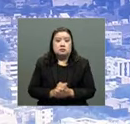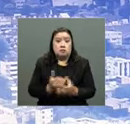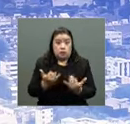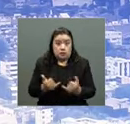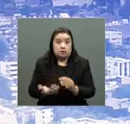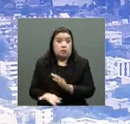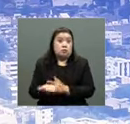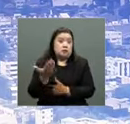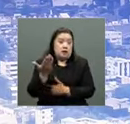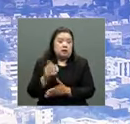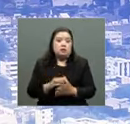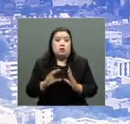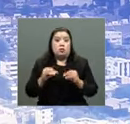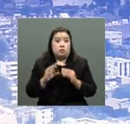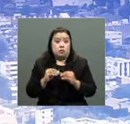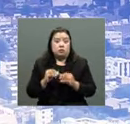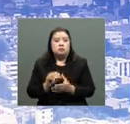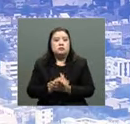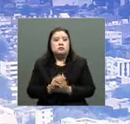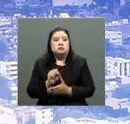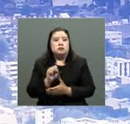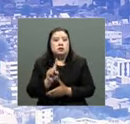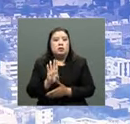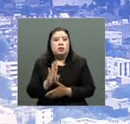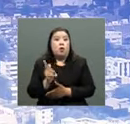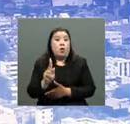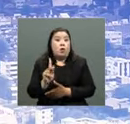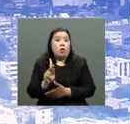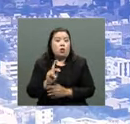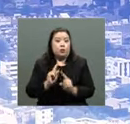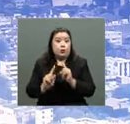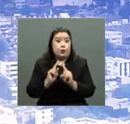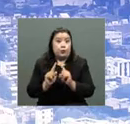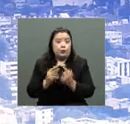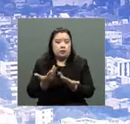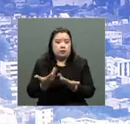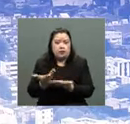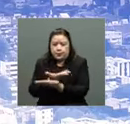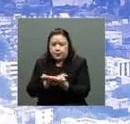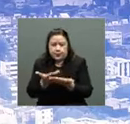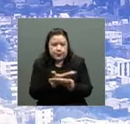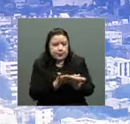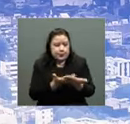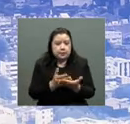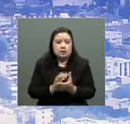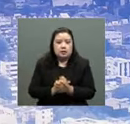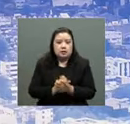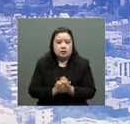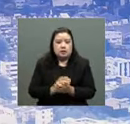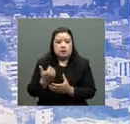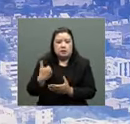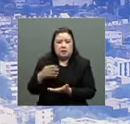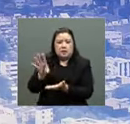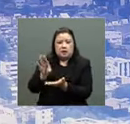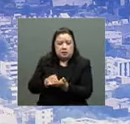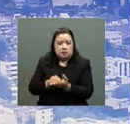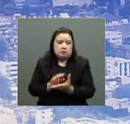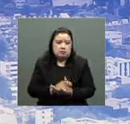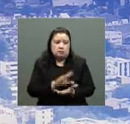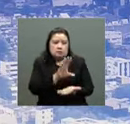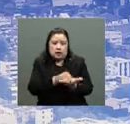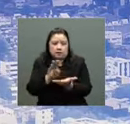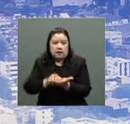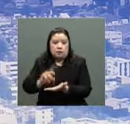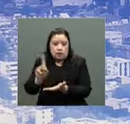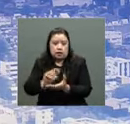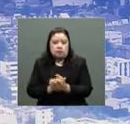มกันของศูนย์สบคชุดเล็กนะครับเราก็มานั่งพูดคุยกันว่าได้รับข้อมูลนี้ตรงกันไหมก็ปรากฏ